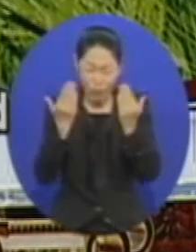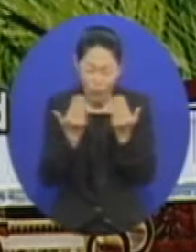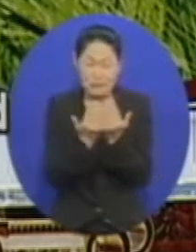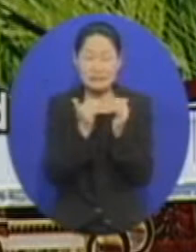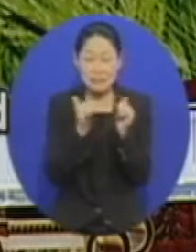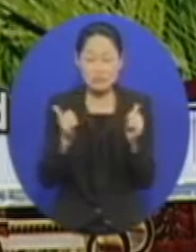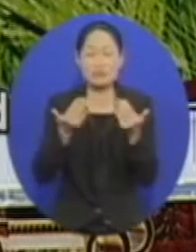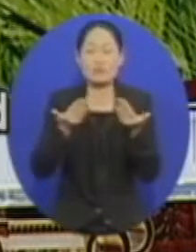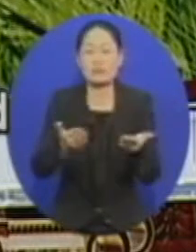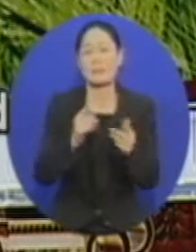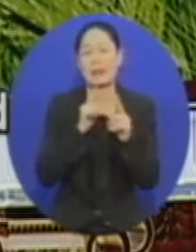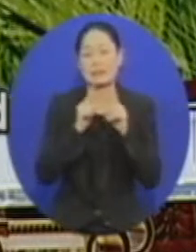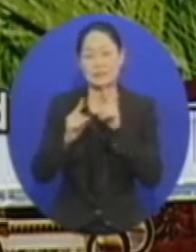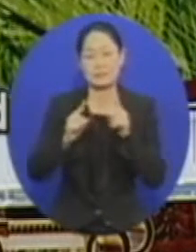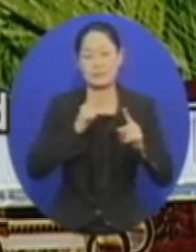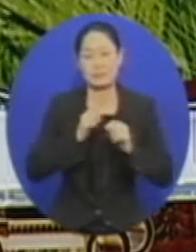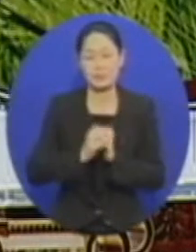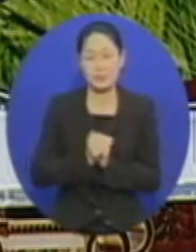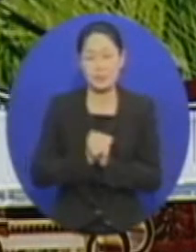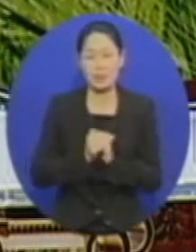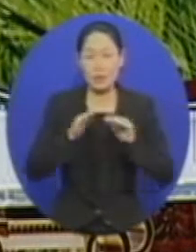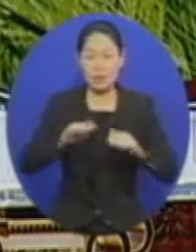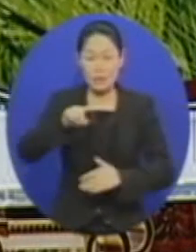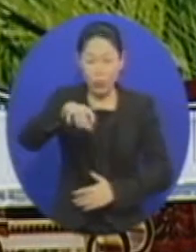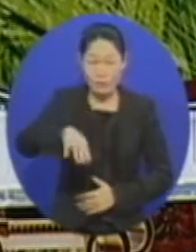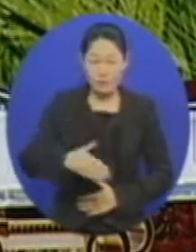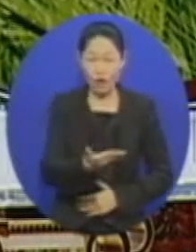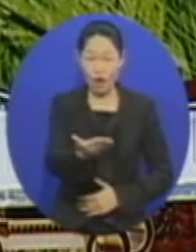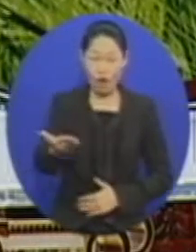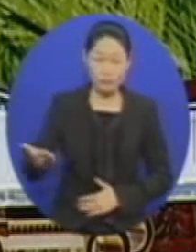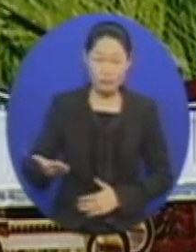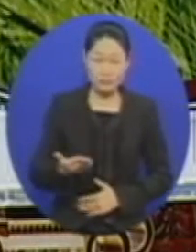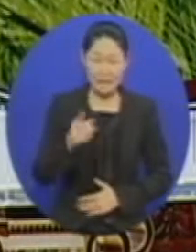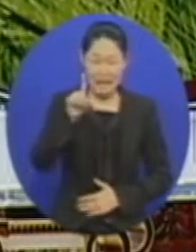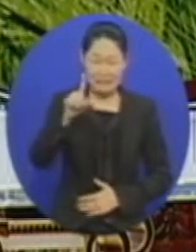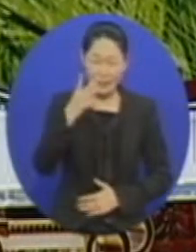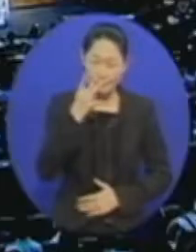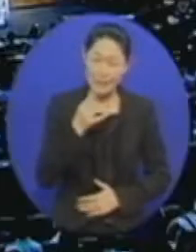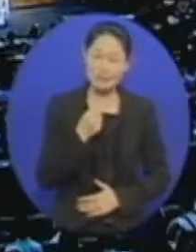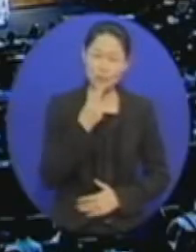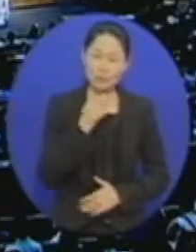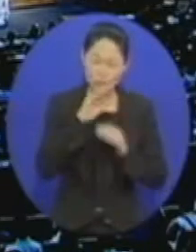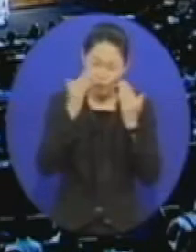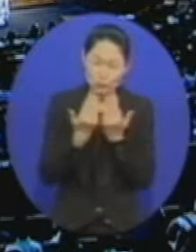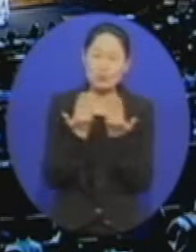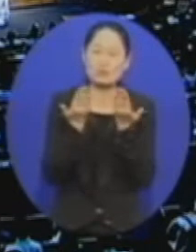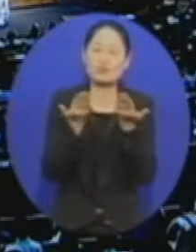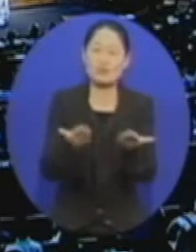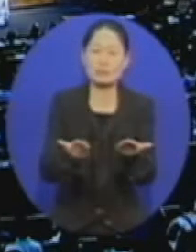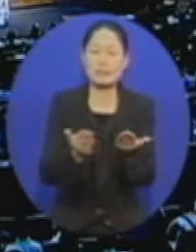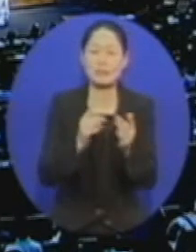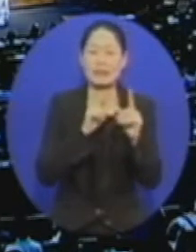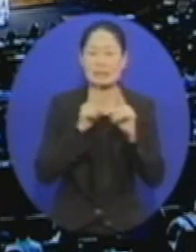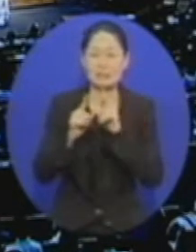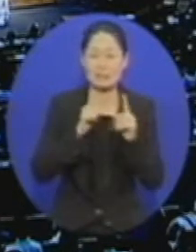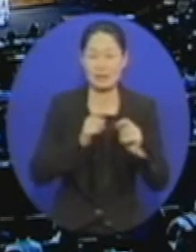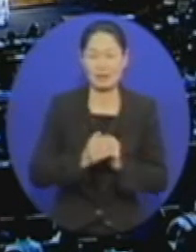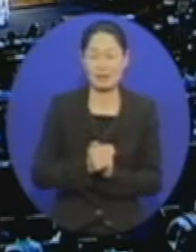말씀이다 오늘 이 자리에 있는 여러분 한 사람도 빠짐없이 다 주신 약속 이에요